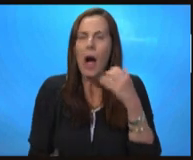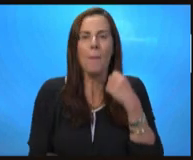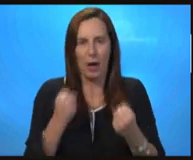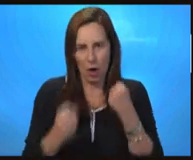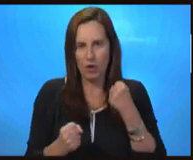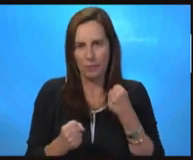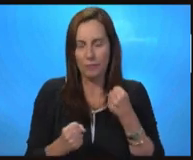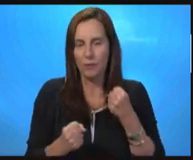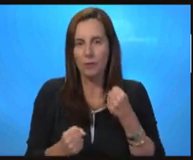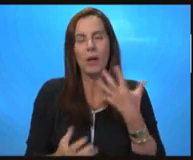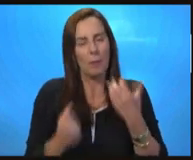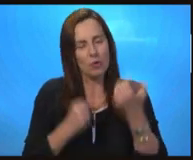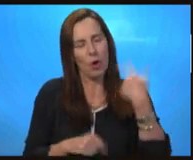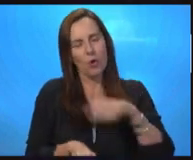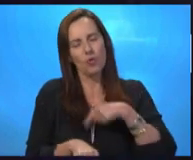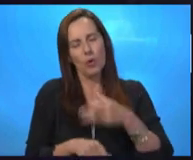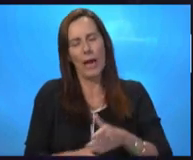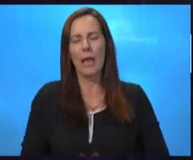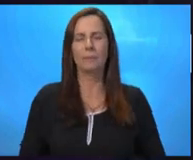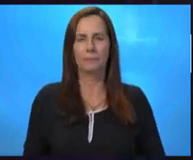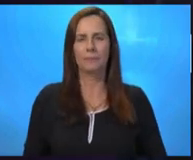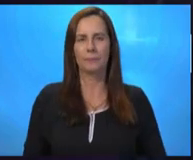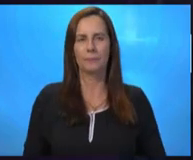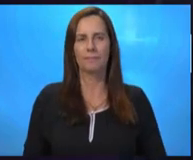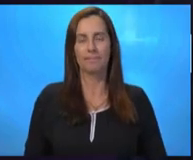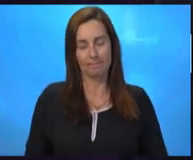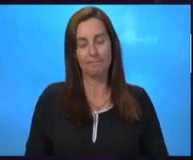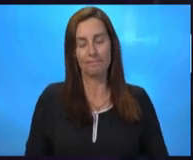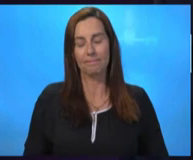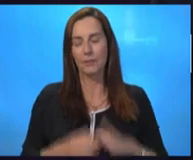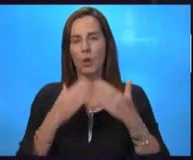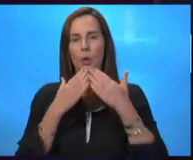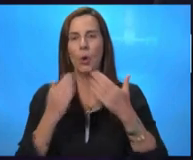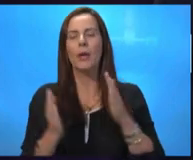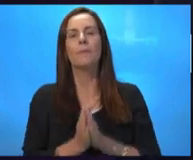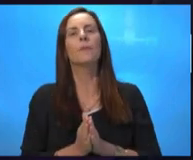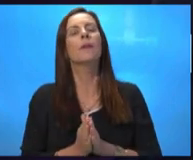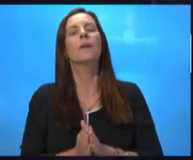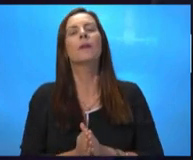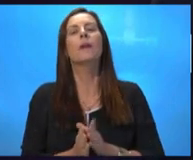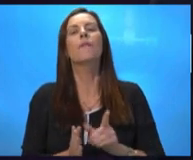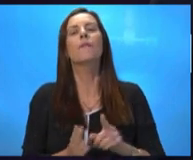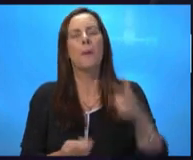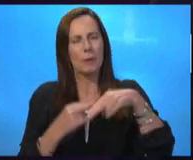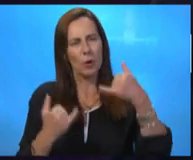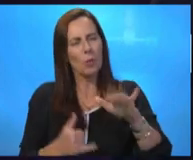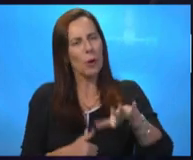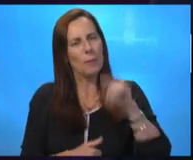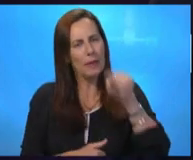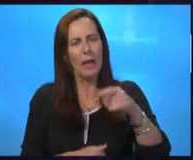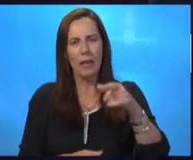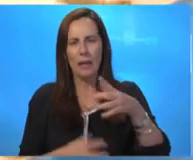כמה קשות היו השעות האלה. בהחלט. תודה רבה, איציק. ובמהלך הסיור של איציק היום הוא גם הגיע לבית